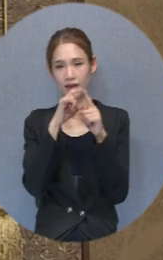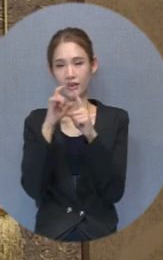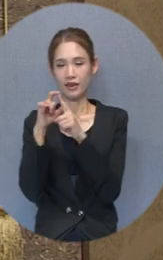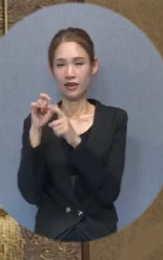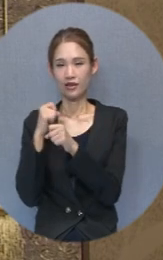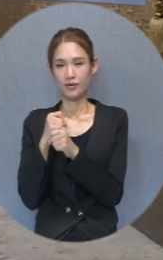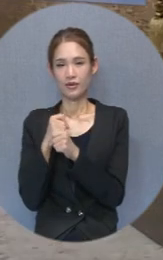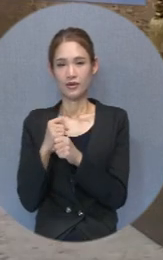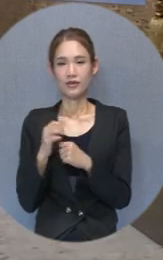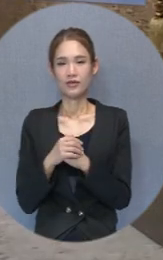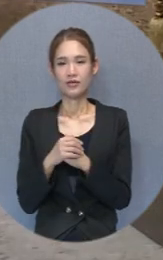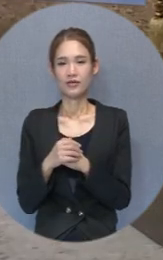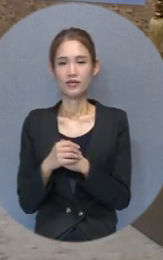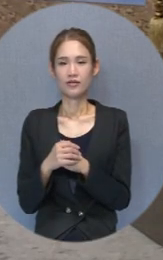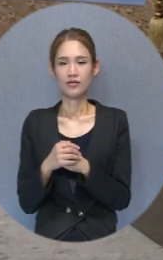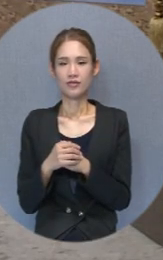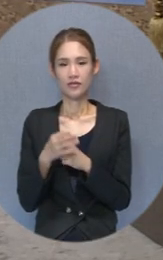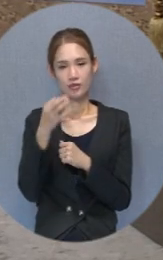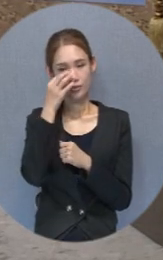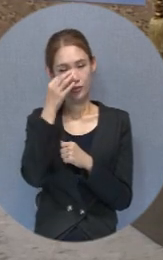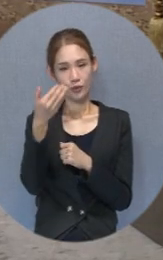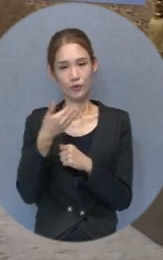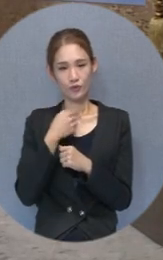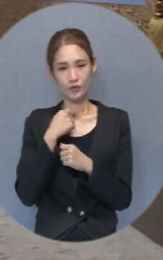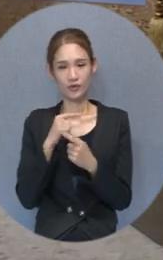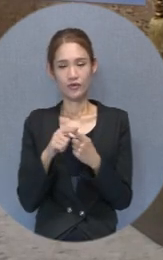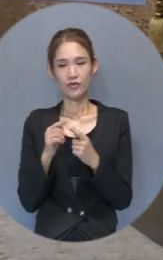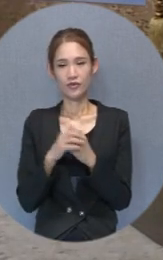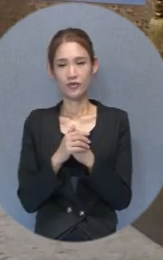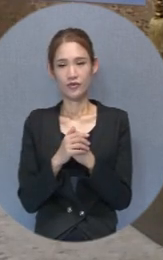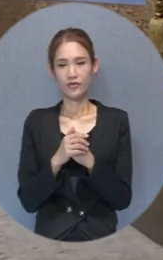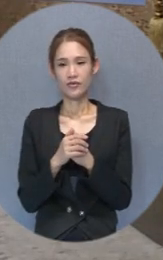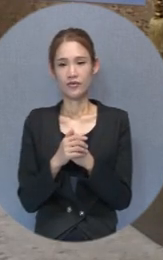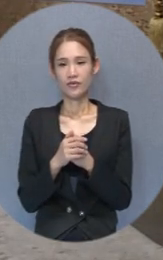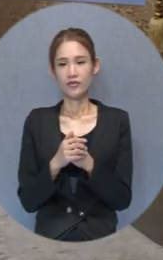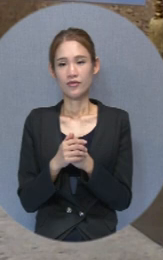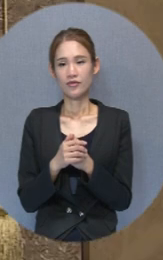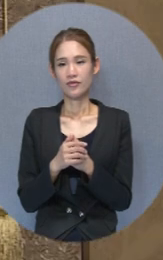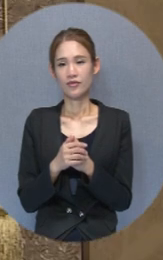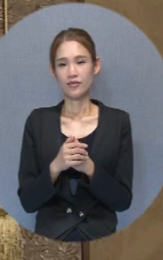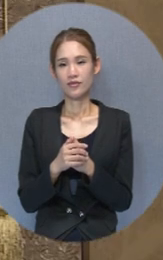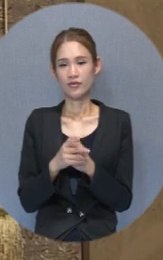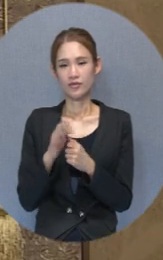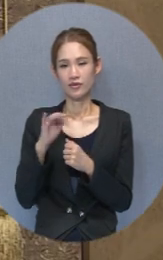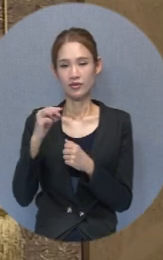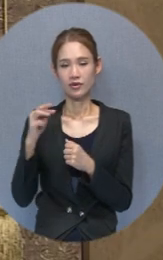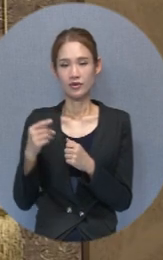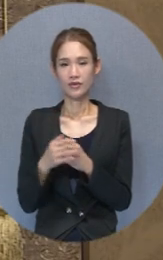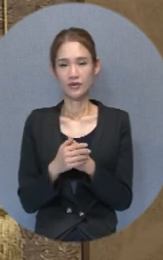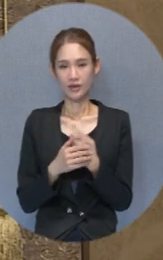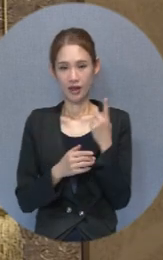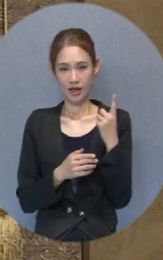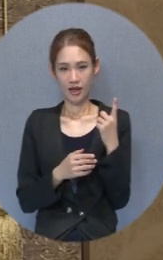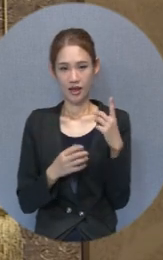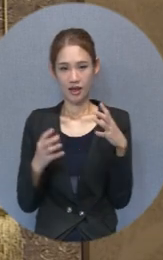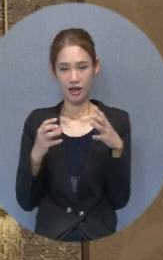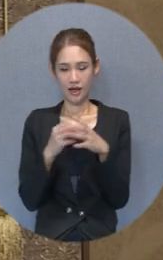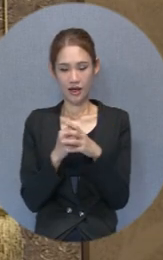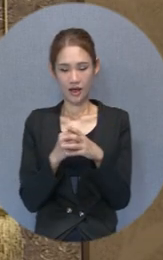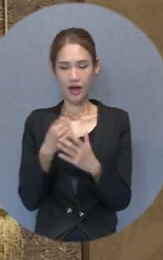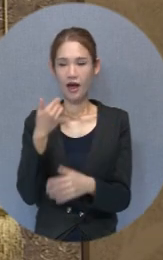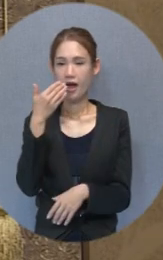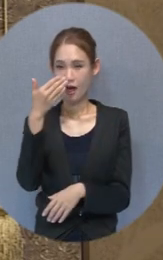오, 그래서 네. 방금 보여주셨던 게 단어 네, 이 단어 카드가 네. 키트 하나에 들어있는 단어